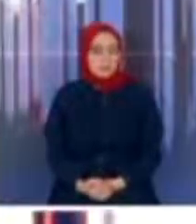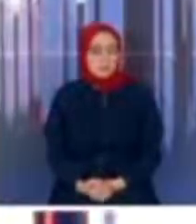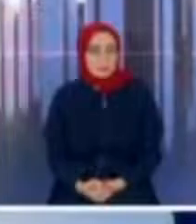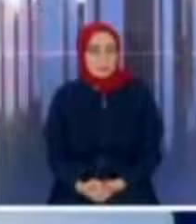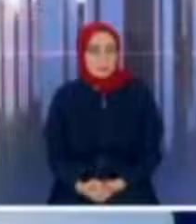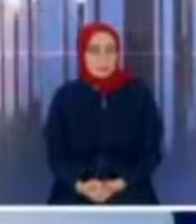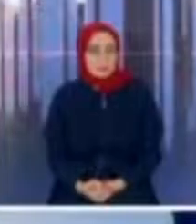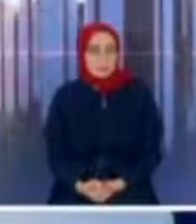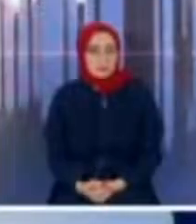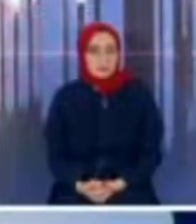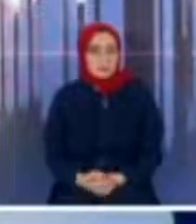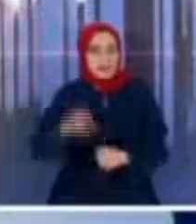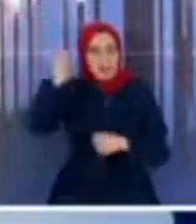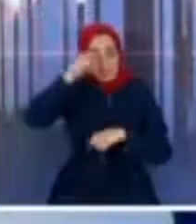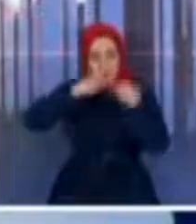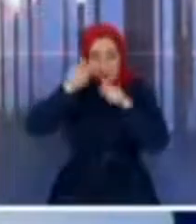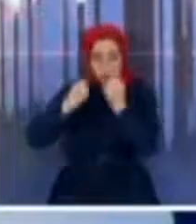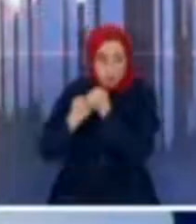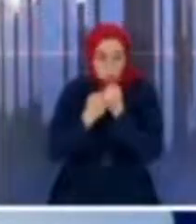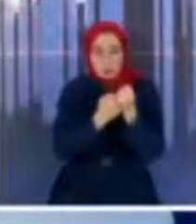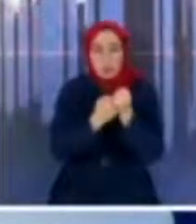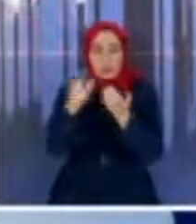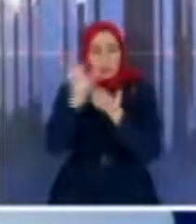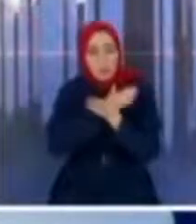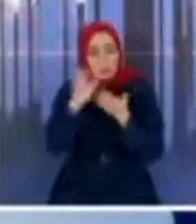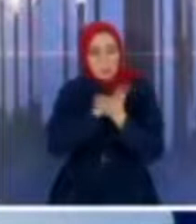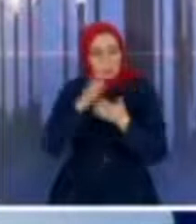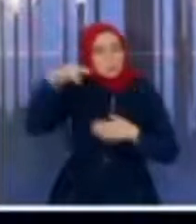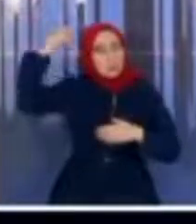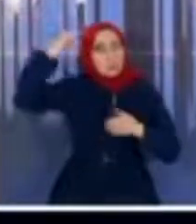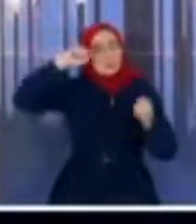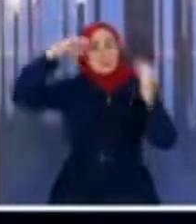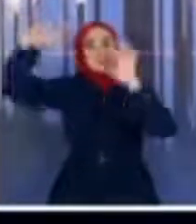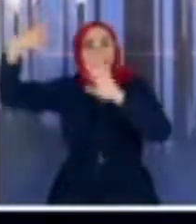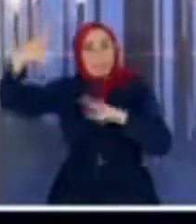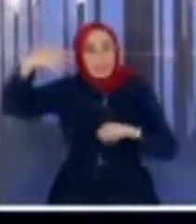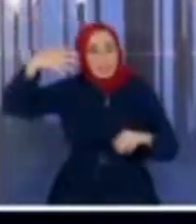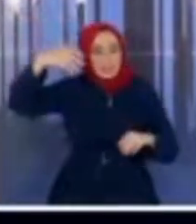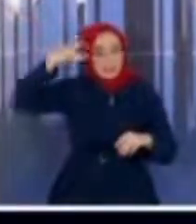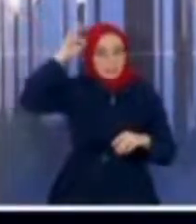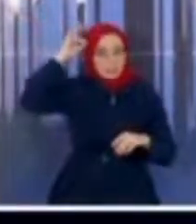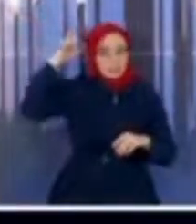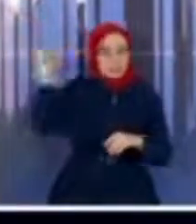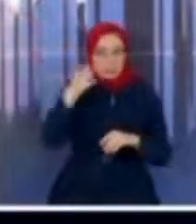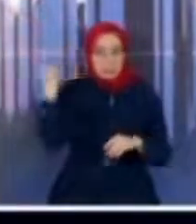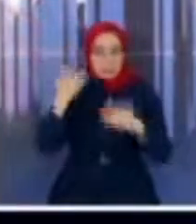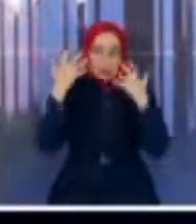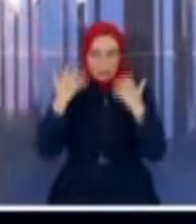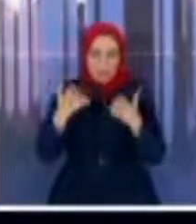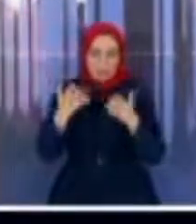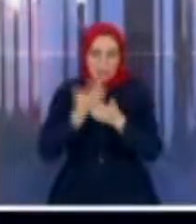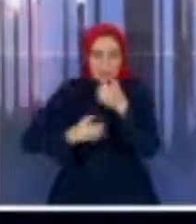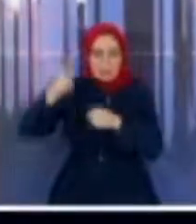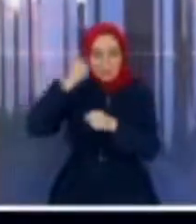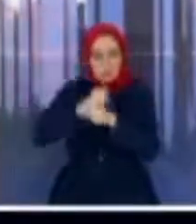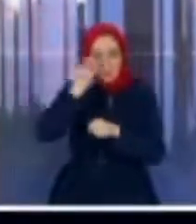سندوه. لازم نسندوهم خاطر المشروع نتاعهم بالحق حلمه هو في الشمال الغربي في تونس الكل. اما ماذا بينا يبدا حاجه بيلوت من